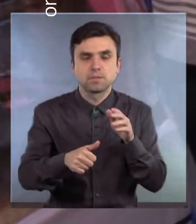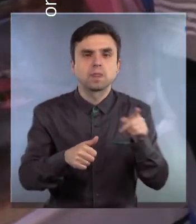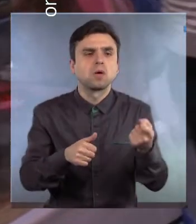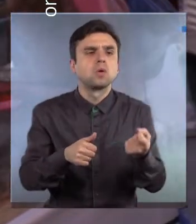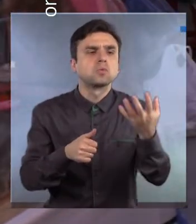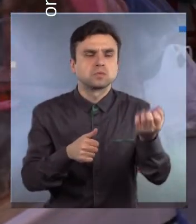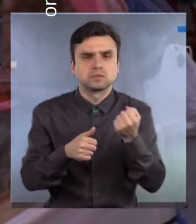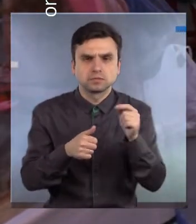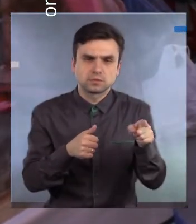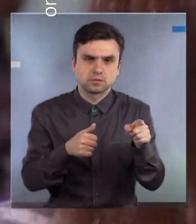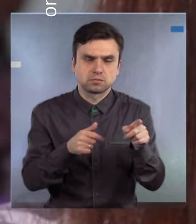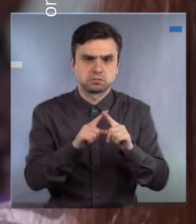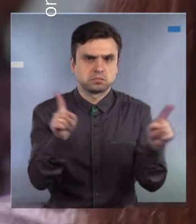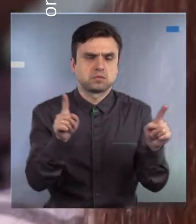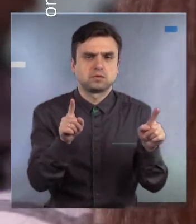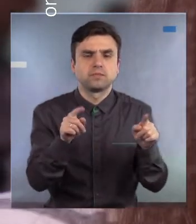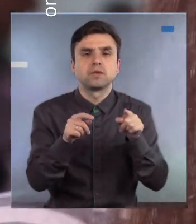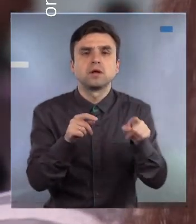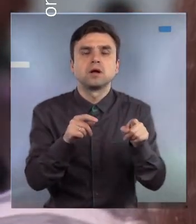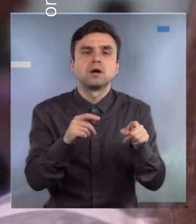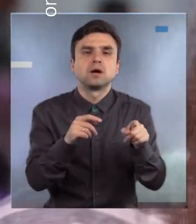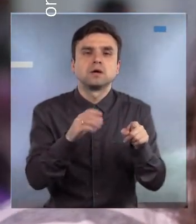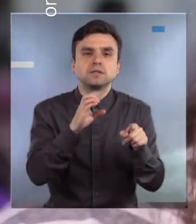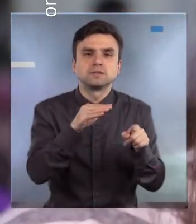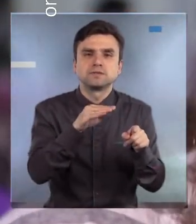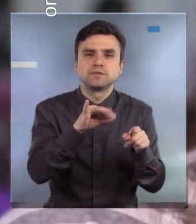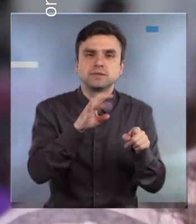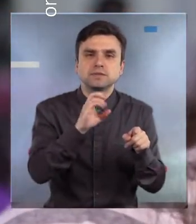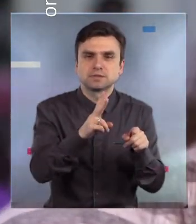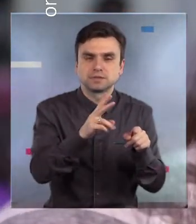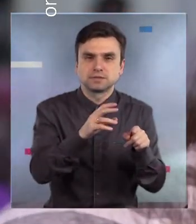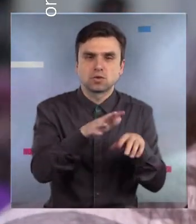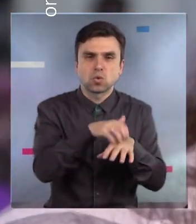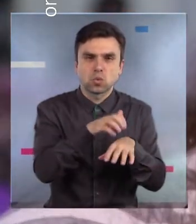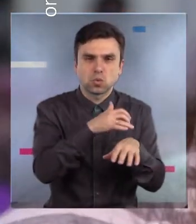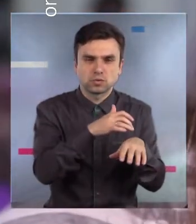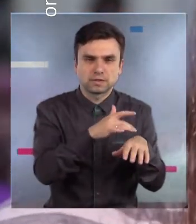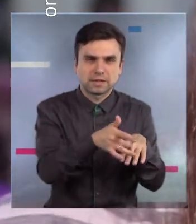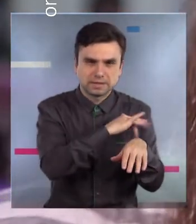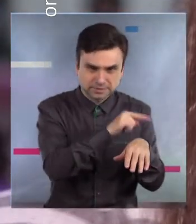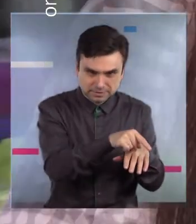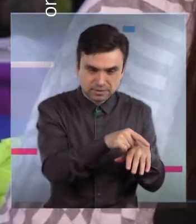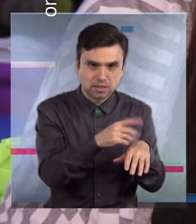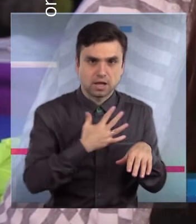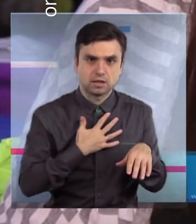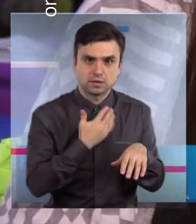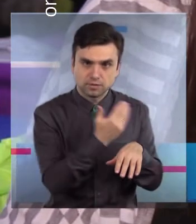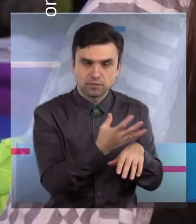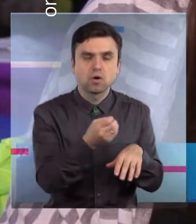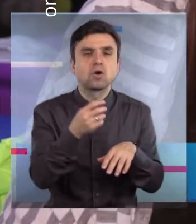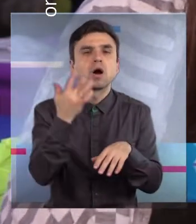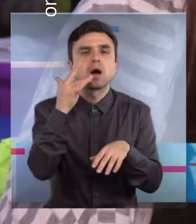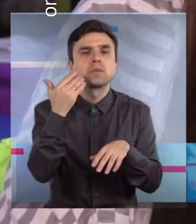кошеня говорить, участь у виставці беруть вперше. На перемогу не сподіваються, адже ця порода ще не визнана серед хотолюбів. Мы